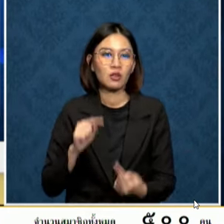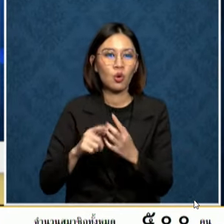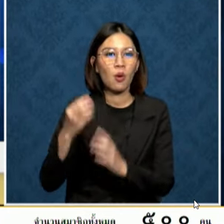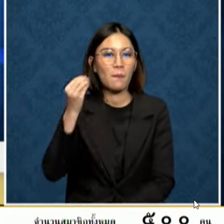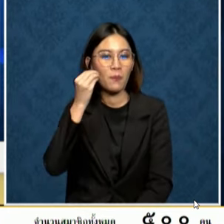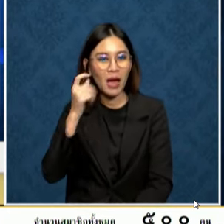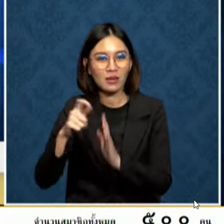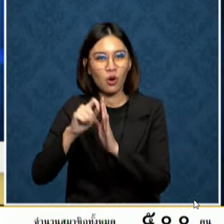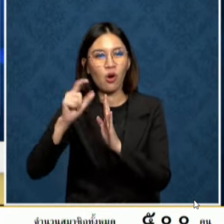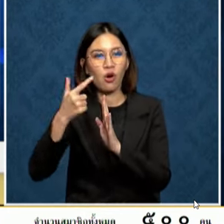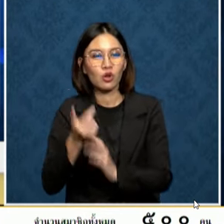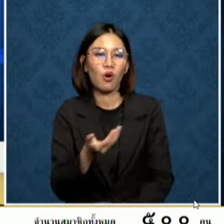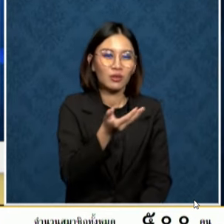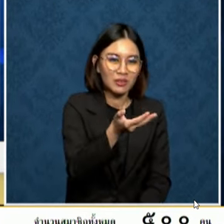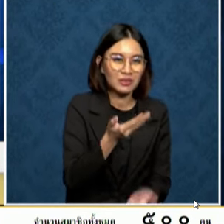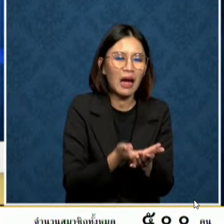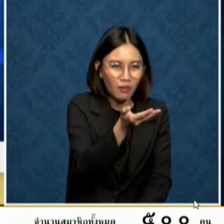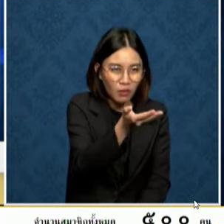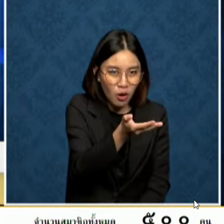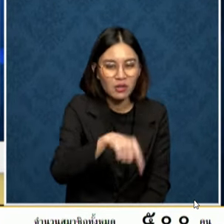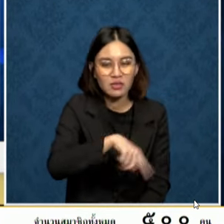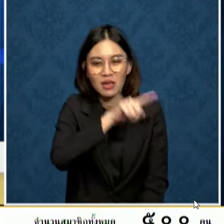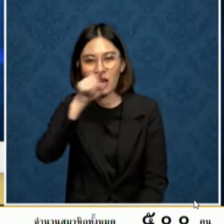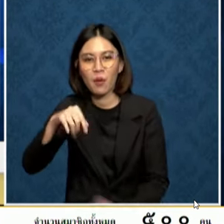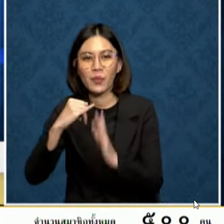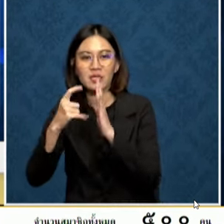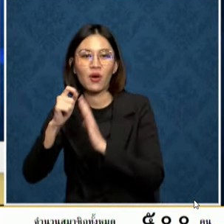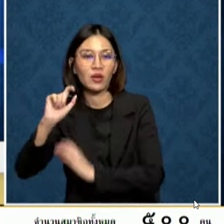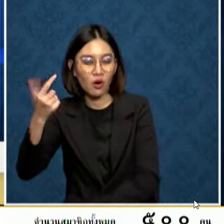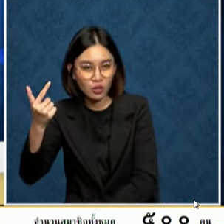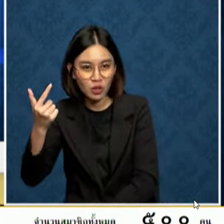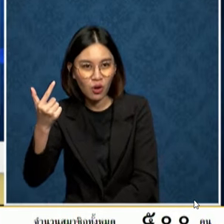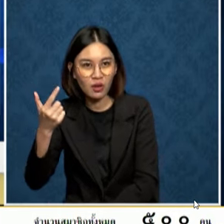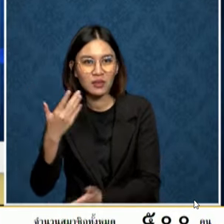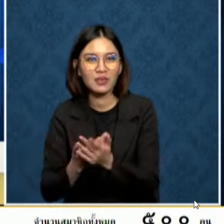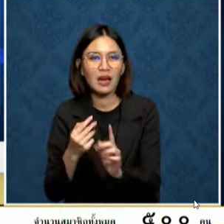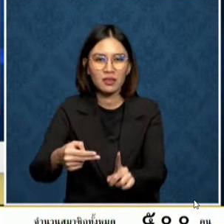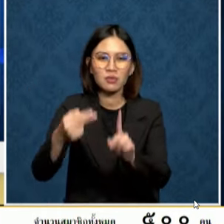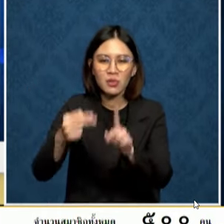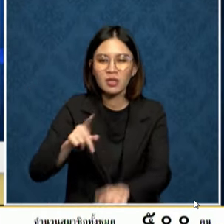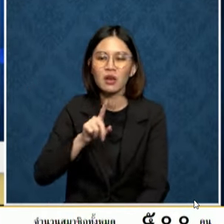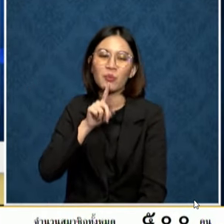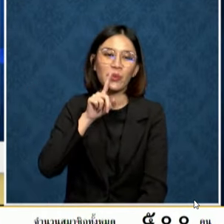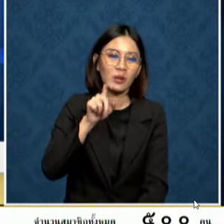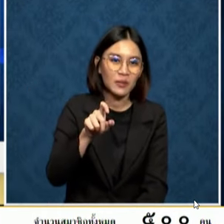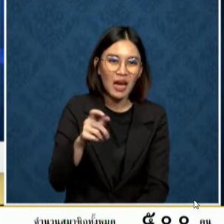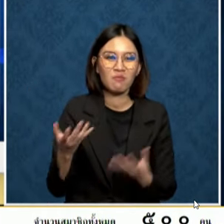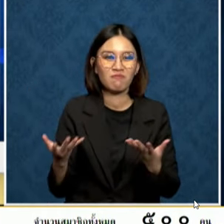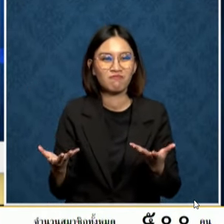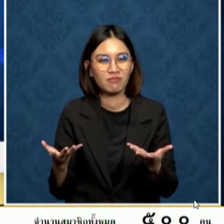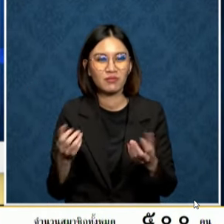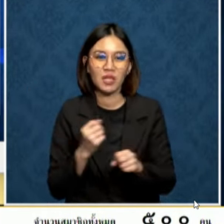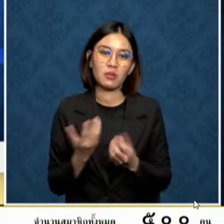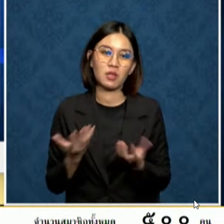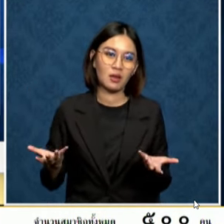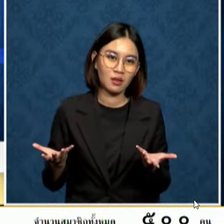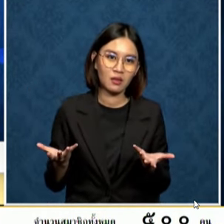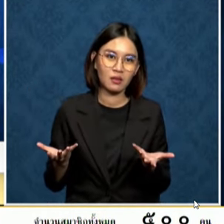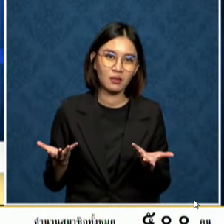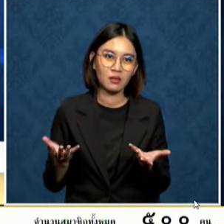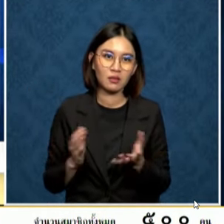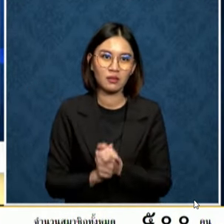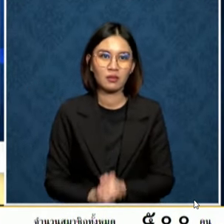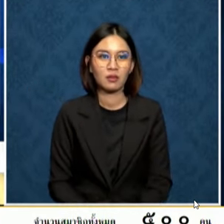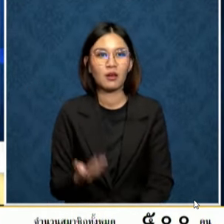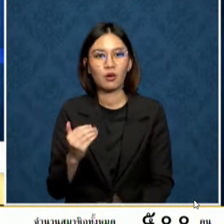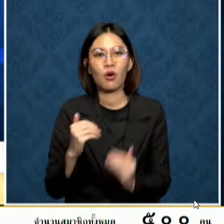ทอง ขอเงินพีพ contractorsไปอาหงทองและไปใช้เงินต fancy เอาพ rงวามัจะเปไรไม่ ขอย 50 ภาพพ